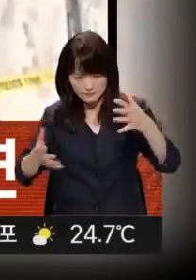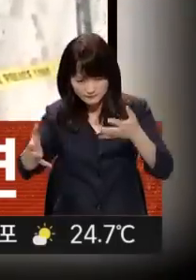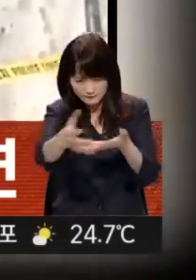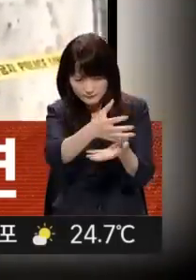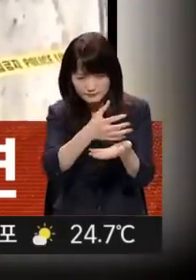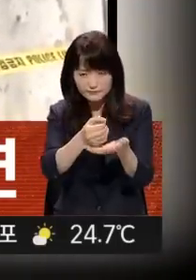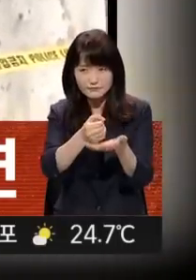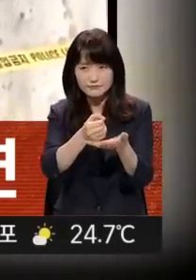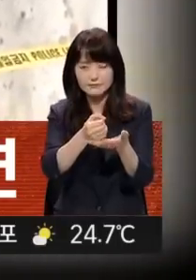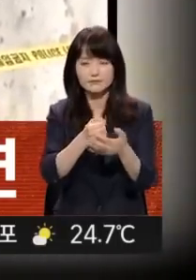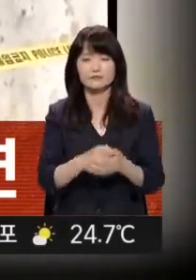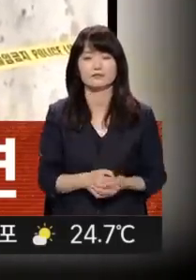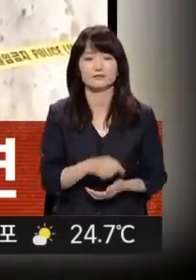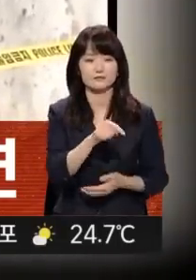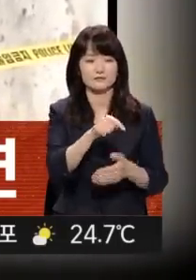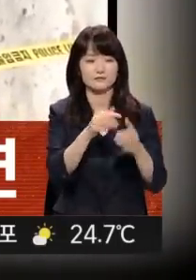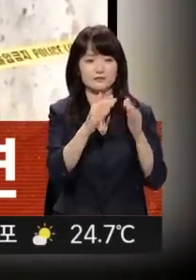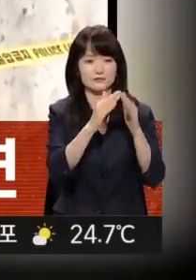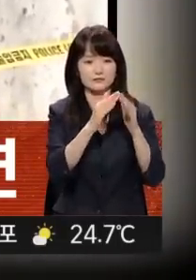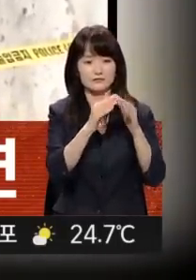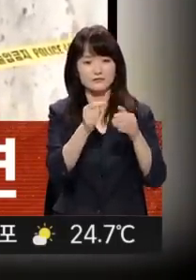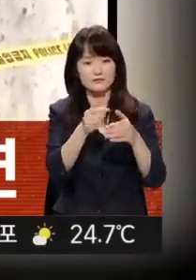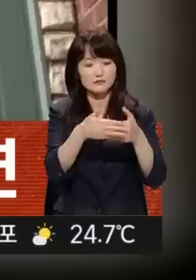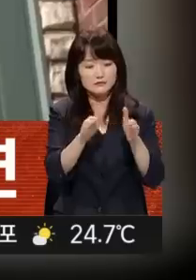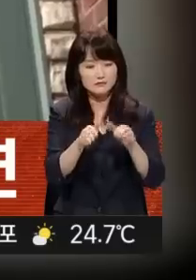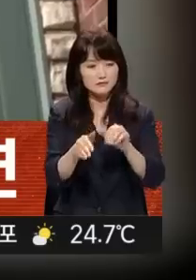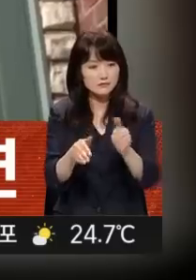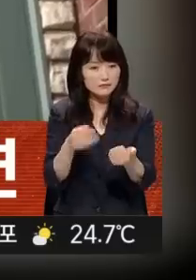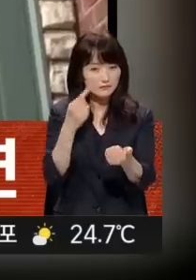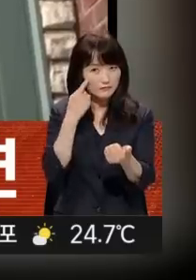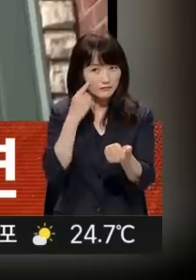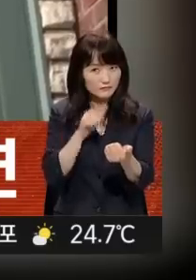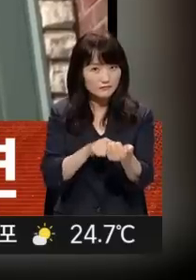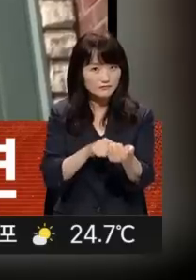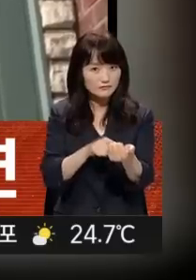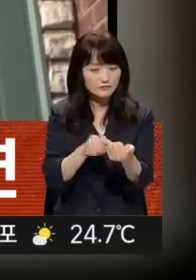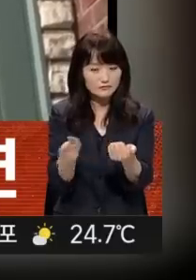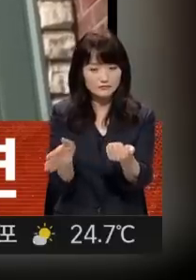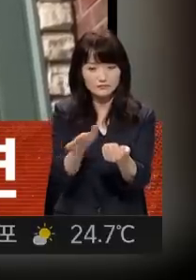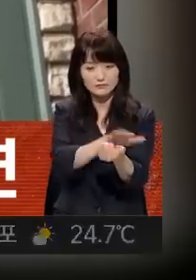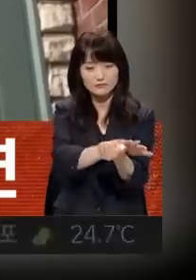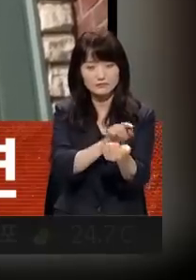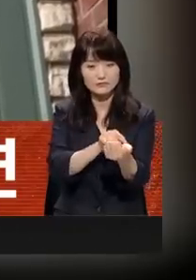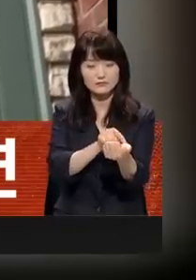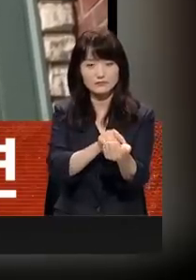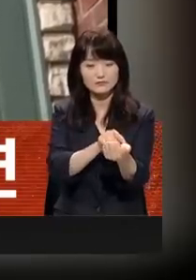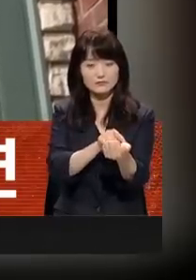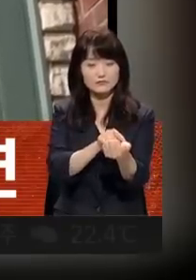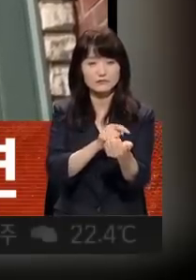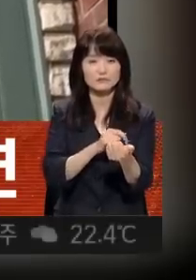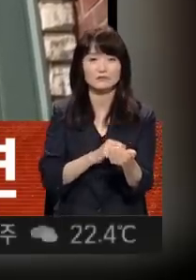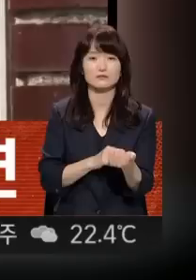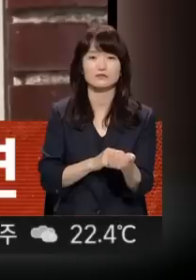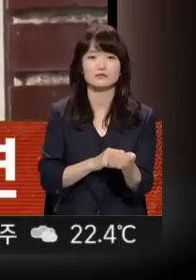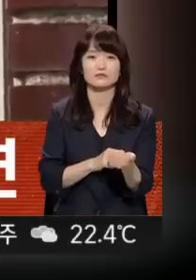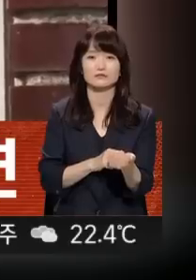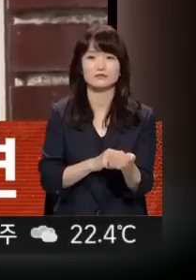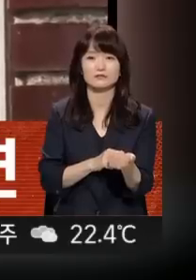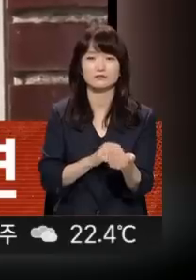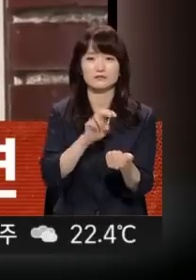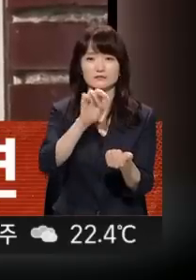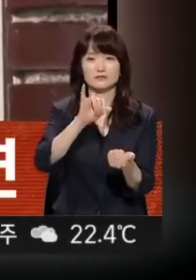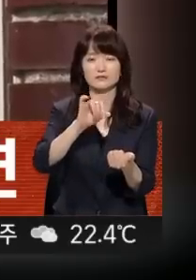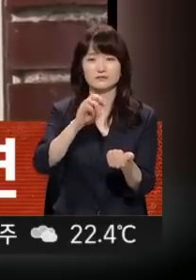얼마 지나지 않아서이 집 작은 방에서 시신이 발견이 됩니다 이불에 덮인 채로 정확히 말하자면 반대골 상태였는데 약간